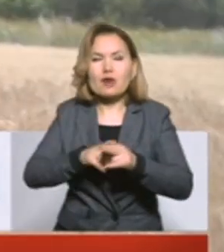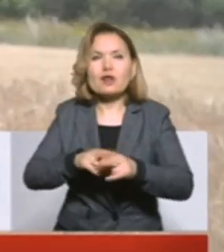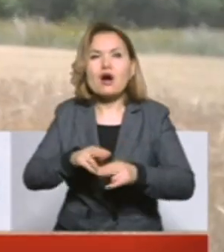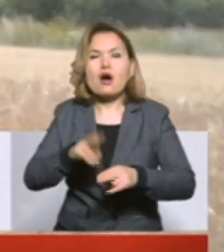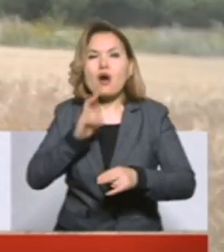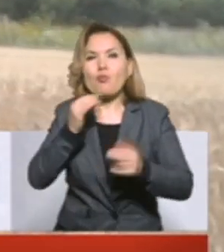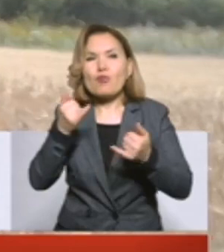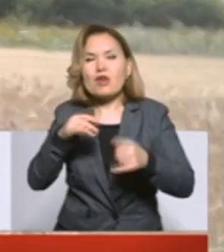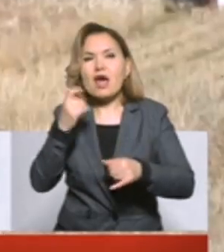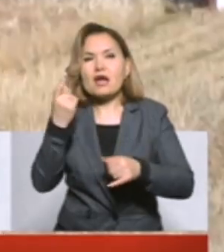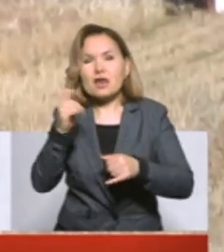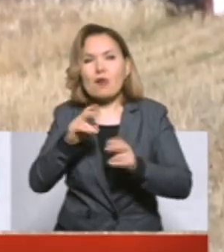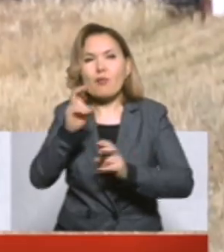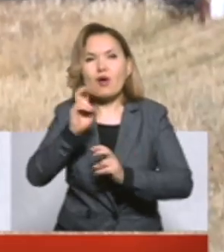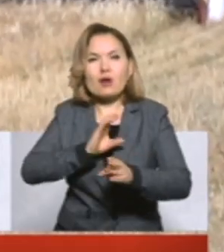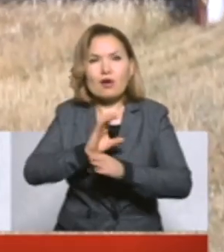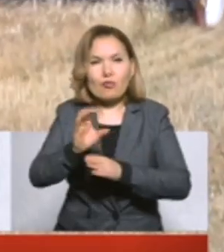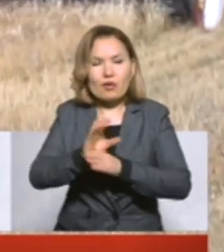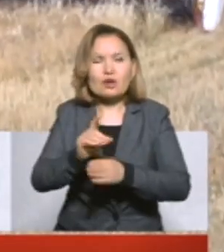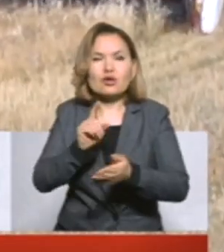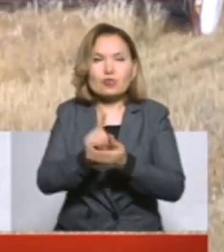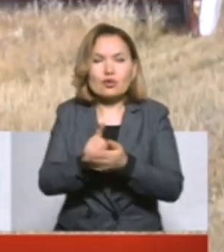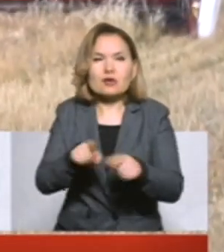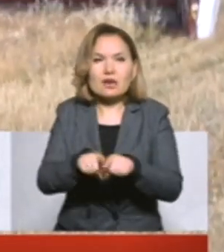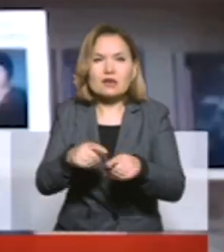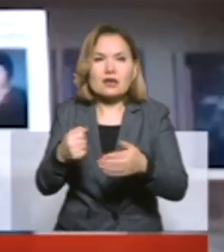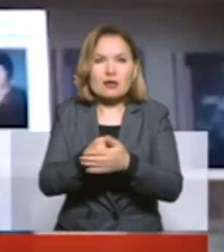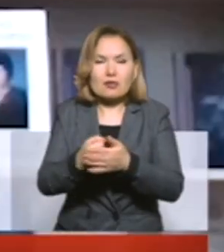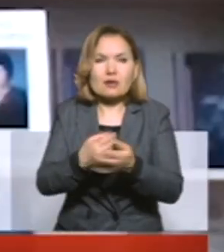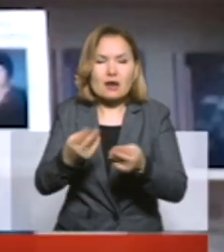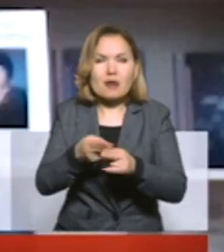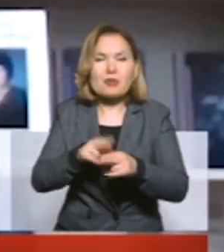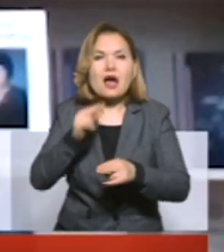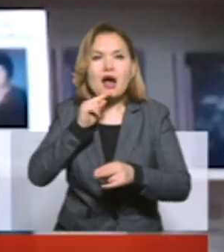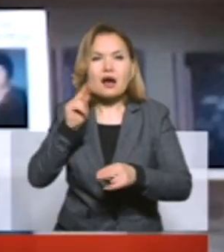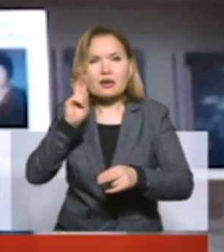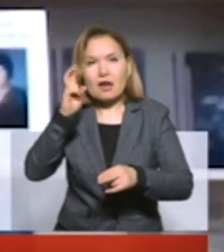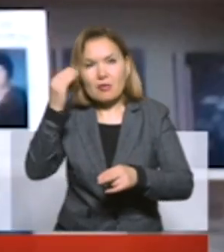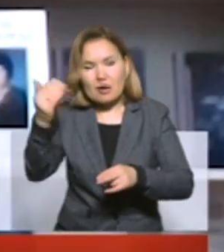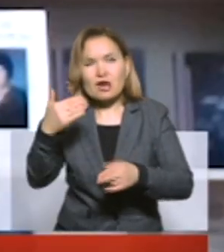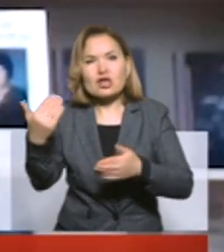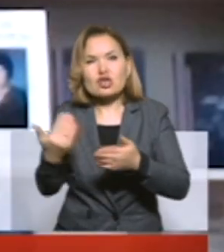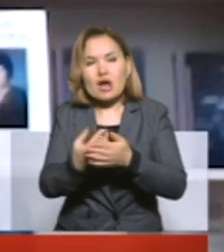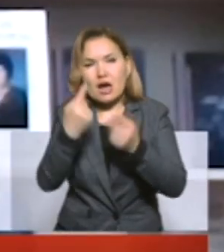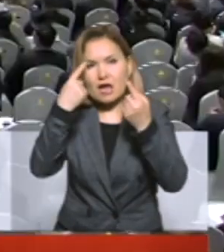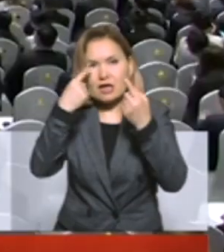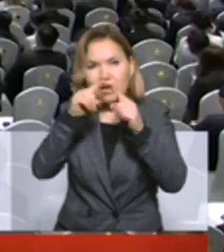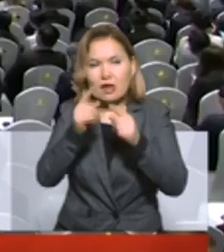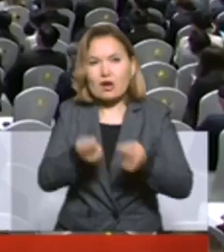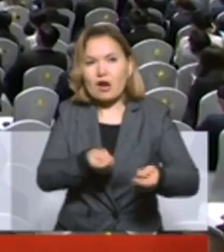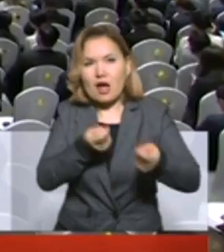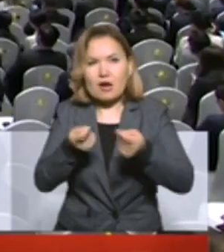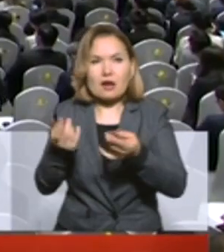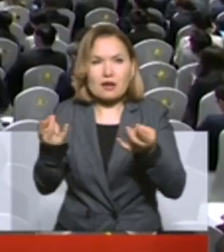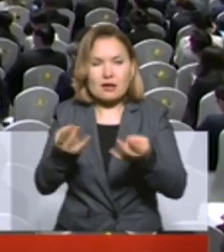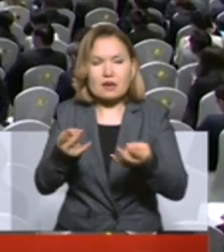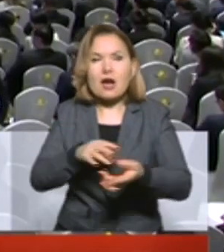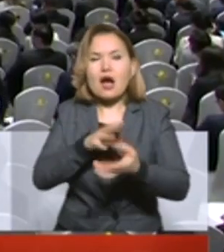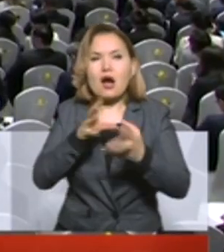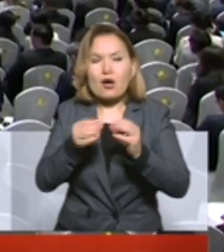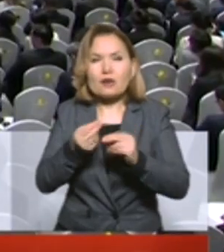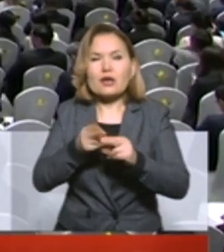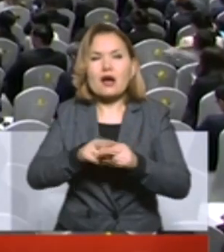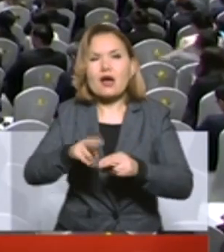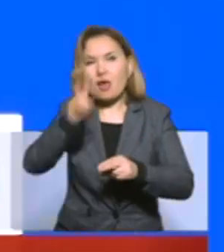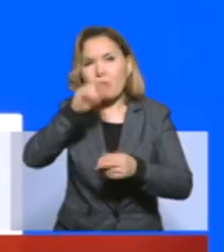өнімдерін шығаруға қол жеткізуіміз керек. Ал ол елден бізге жаңа технологиялар керек. Мемлекет басшысы әлем